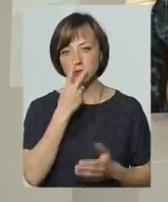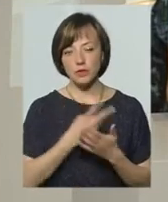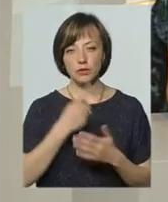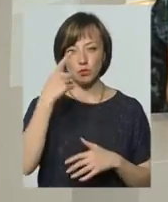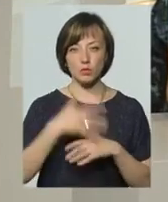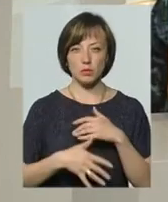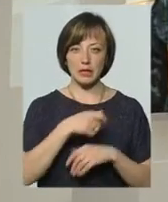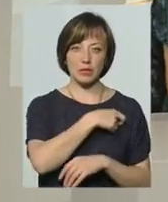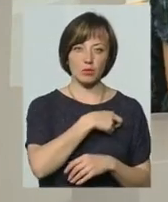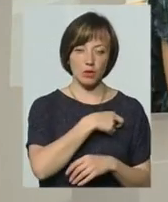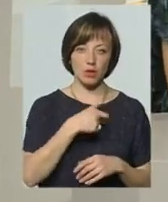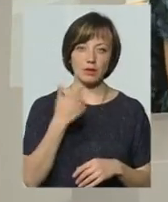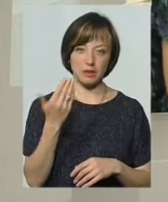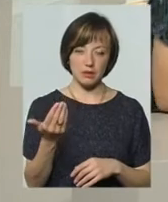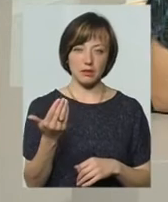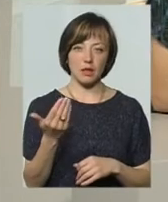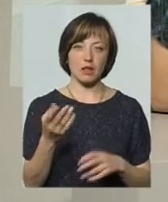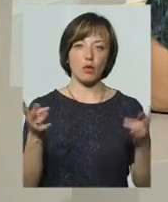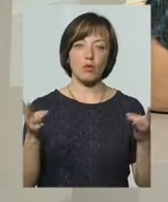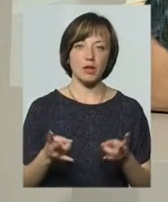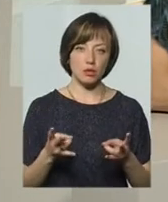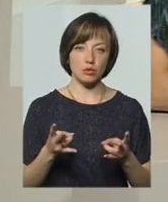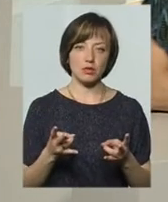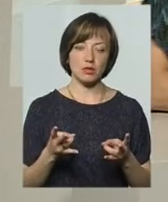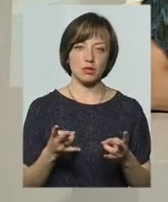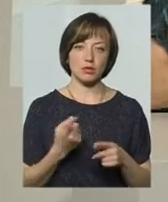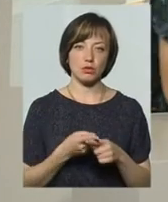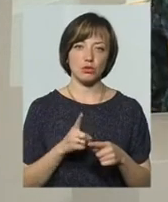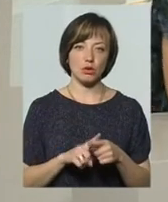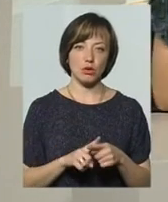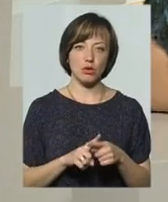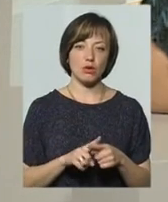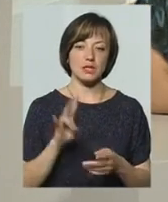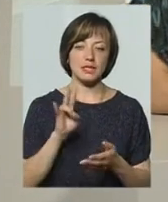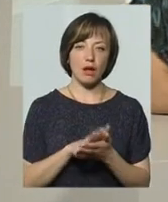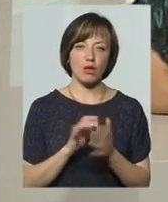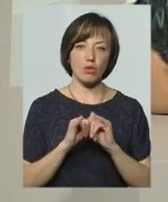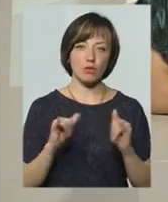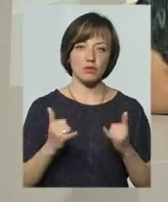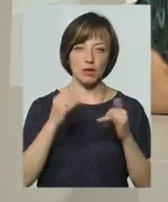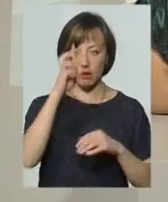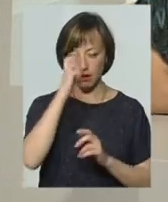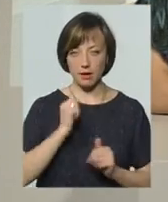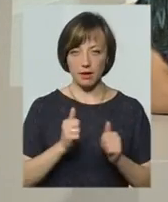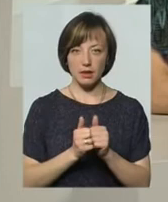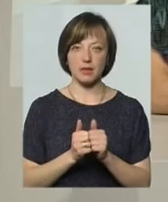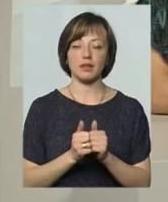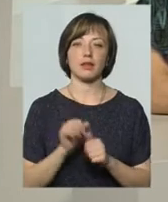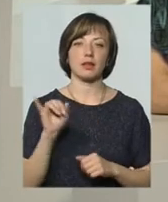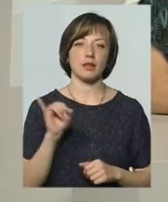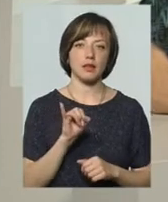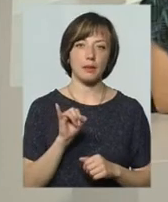розуміння, їхнє розуміння необхідності от цього сталого розвитку для країни